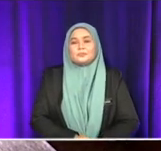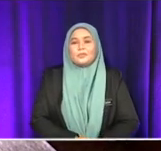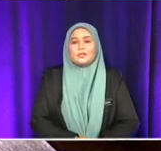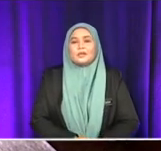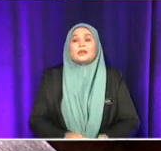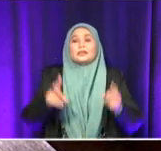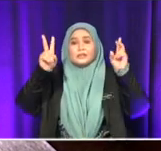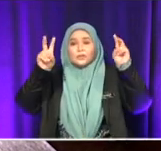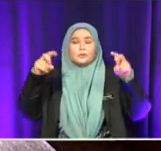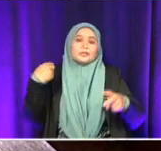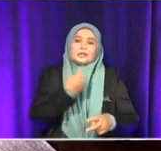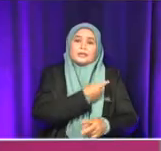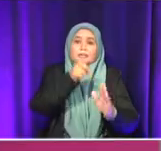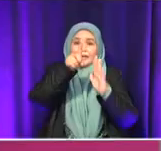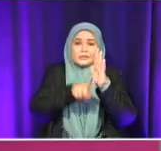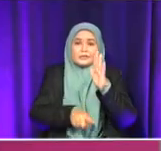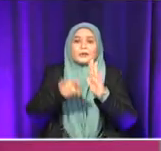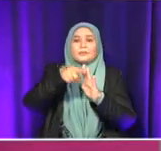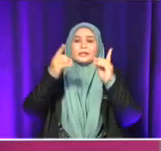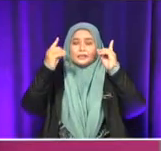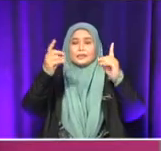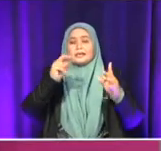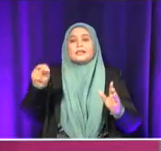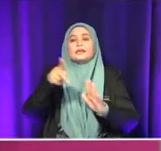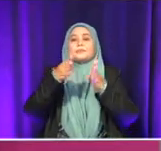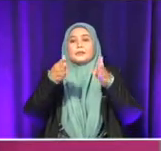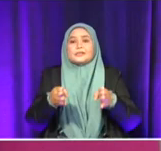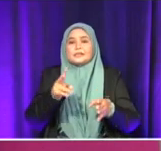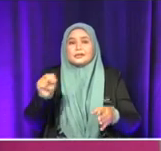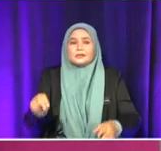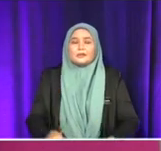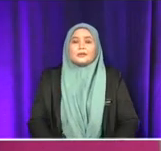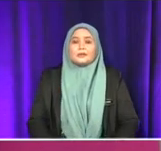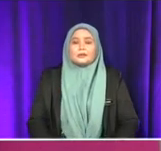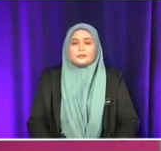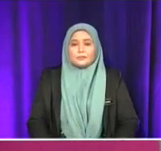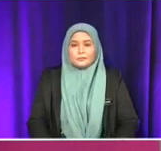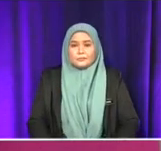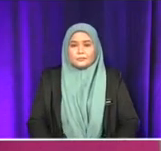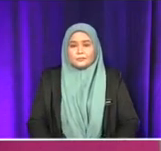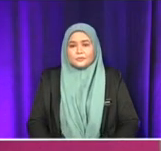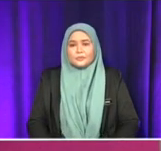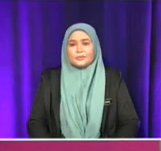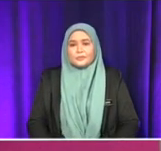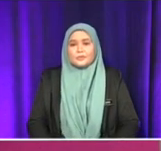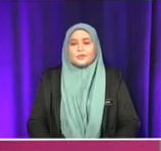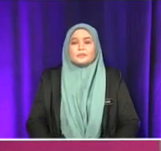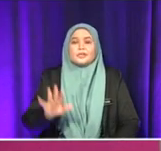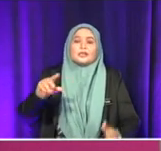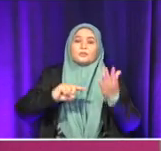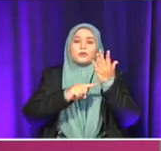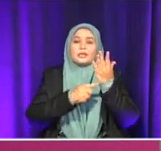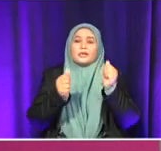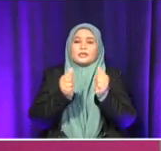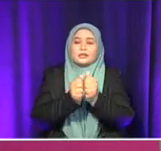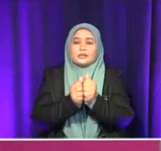hari ini adalah dasar pendidikan kebangsaan Oke dasar pendidikan kebangsaan Mari kita mulaikan